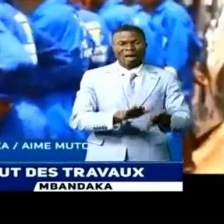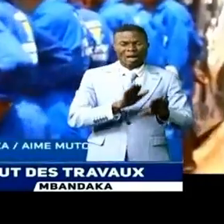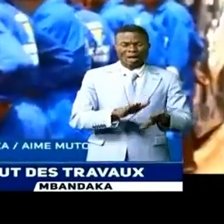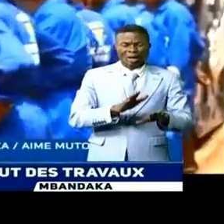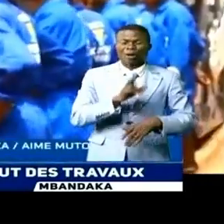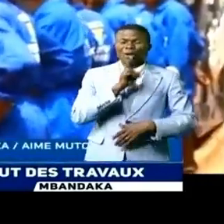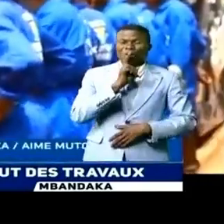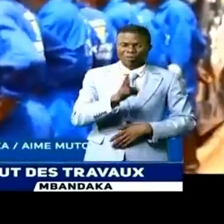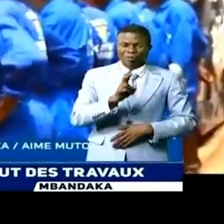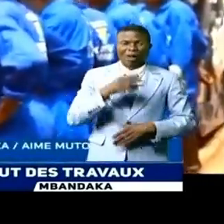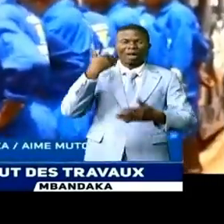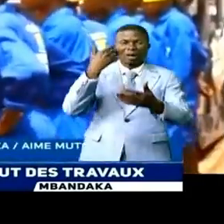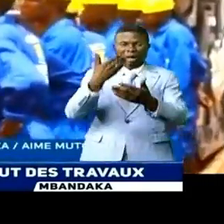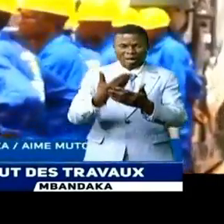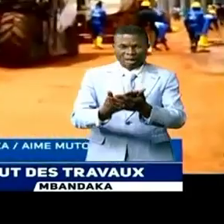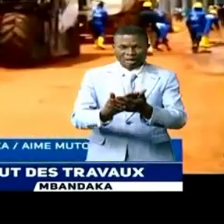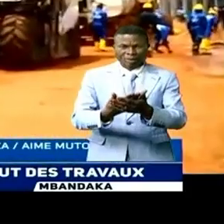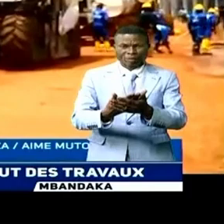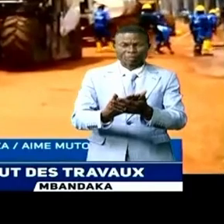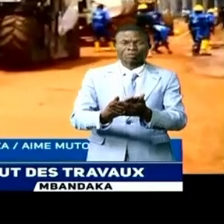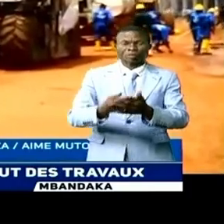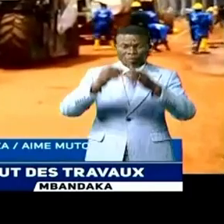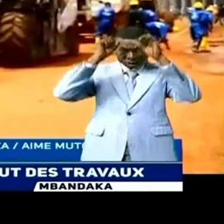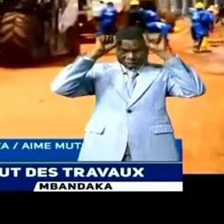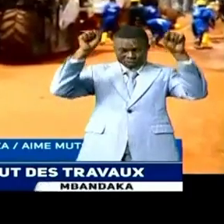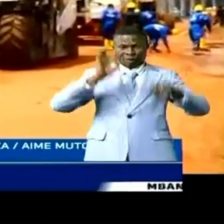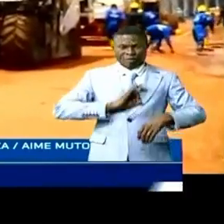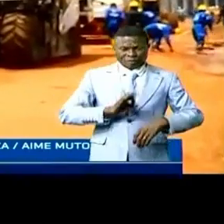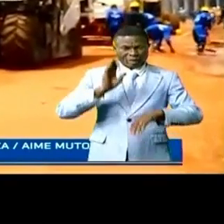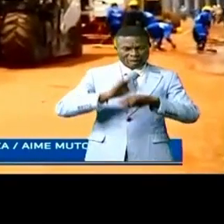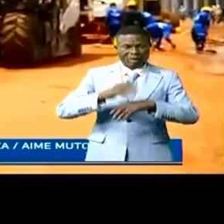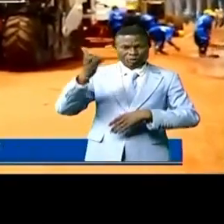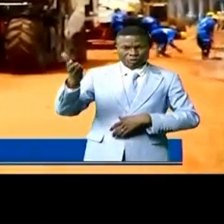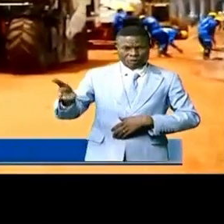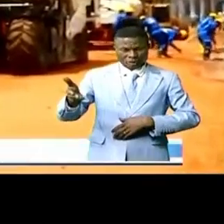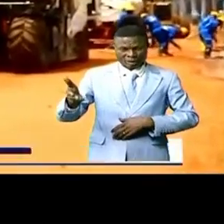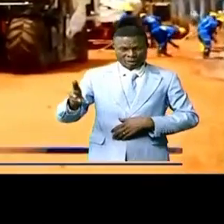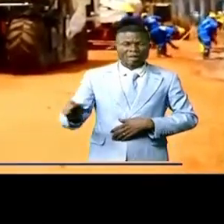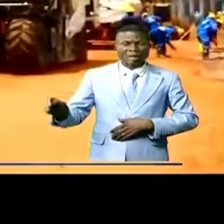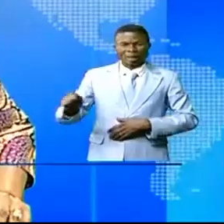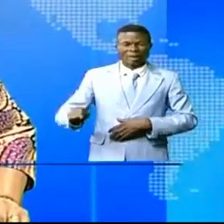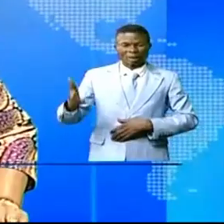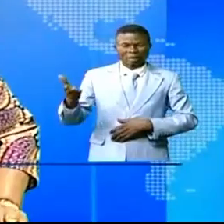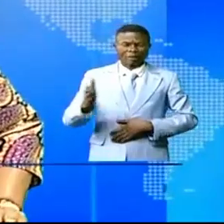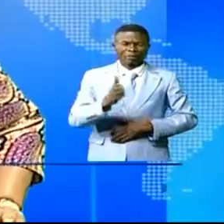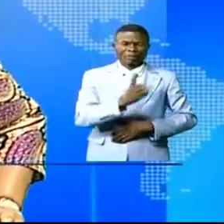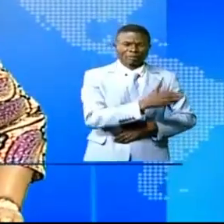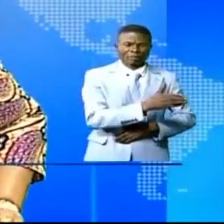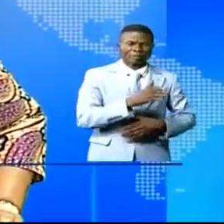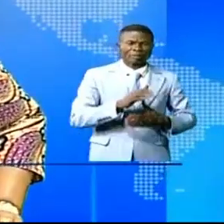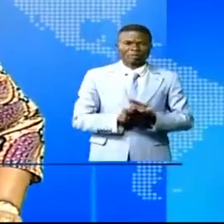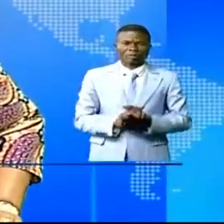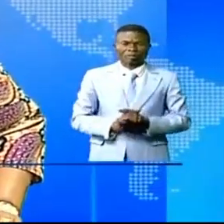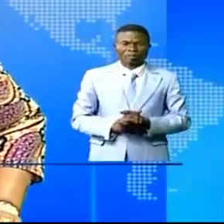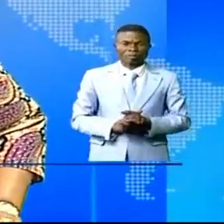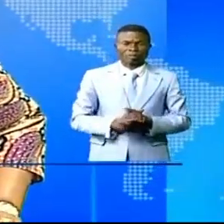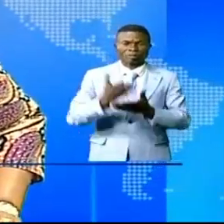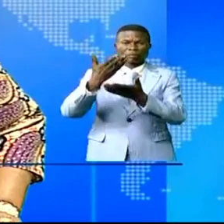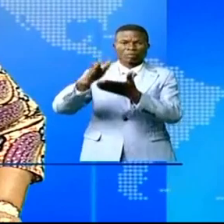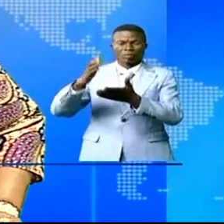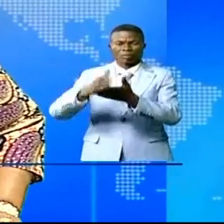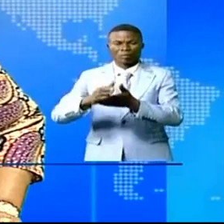l'arrivée imminente de garant de la nation dans cette partie du territoire national le dispensaire de la